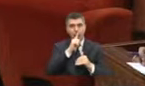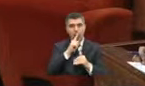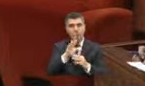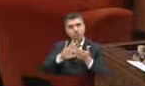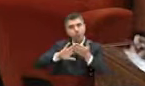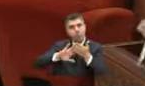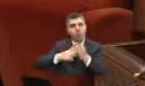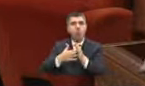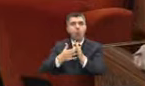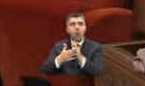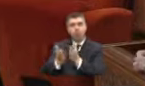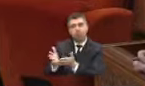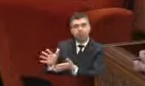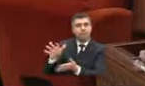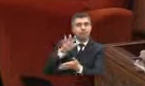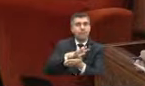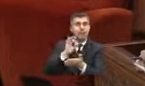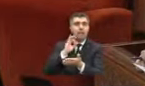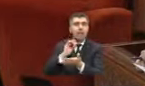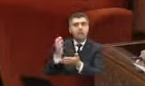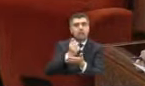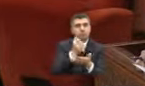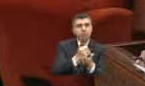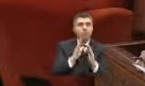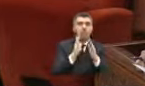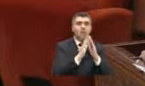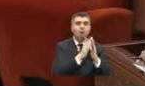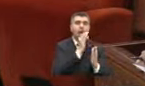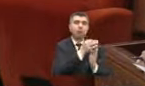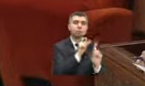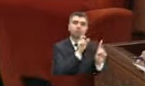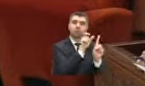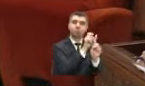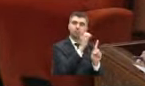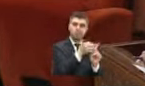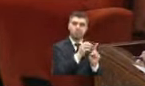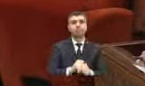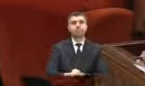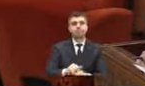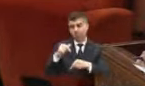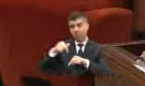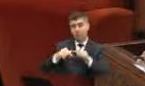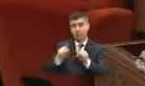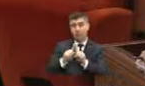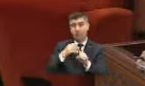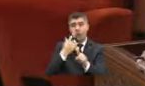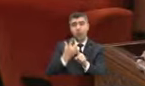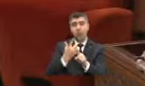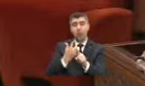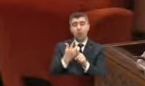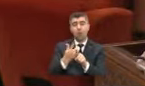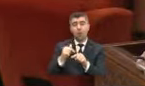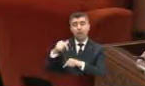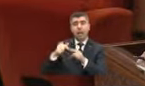القضية الثانية هي أن هناك عدد من المؤسسات بتمويلات باهظة جدا. الأستاذ عاد دابا ذكر